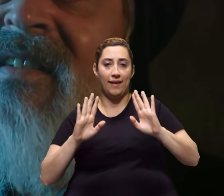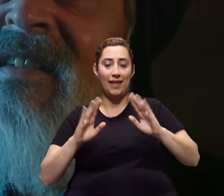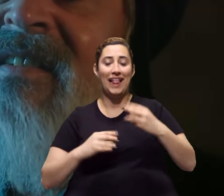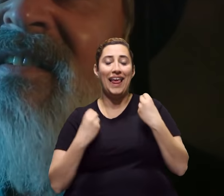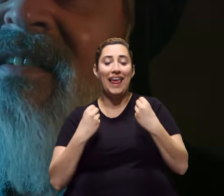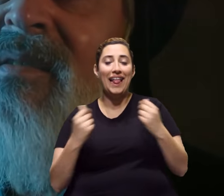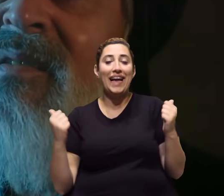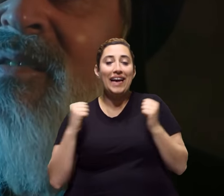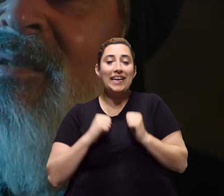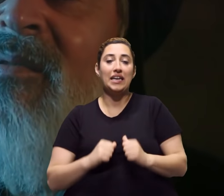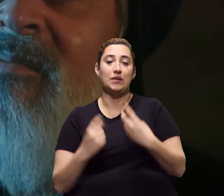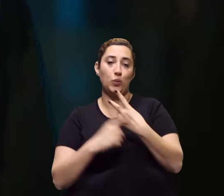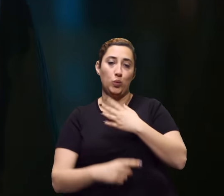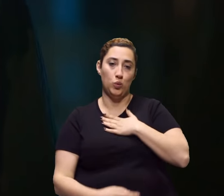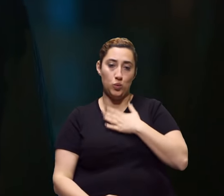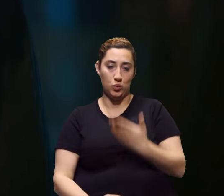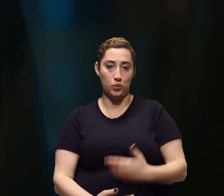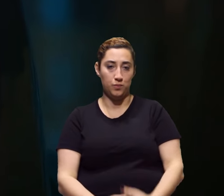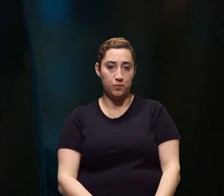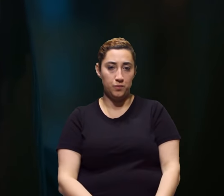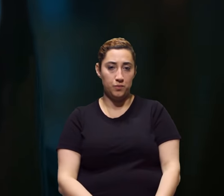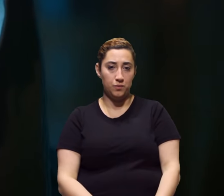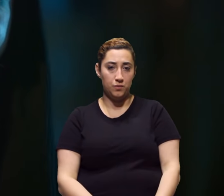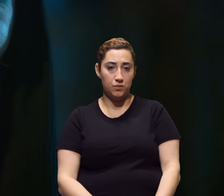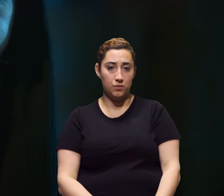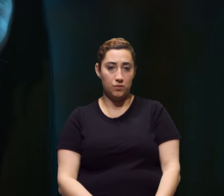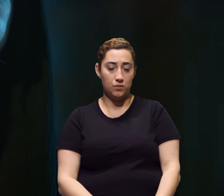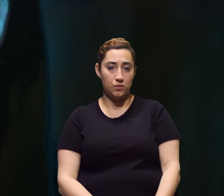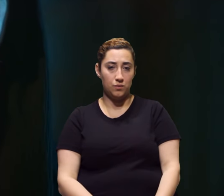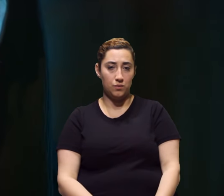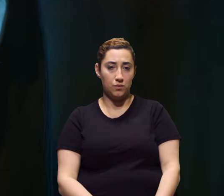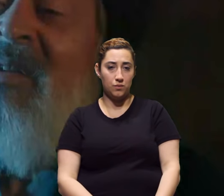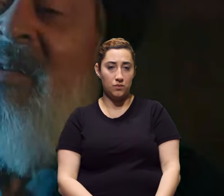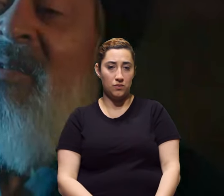Melamet hırkasıdır Yunus'um. Dövene elsiz,